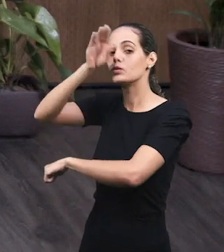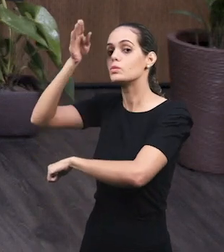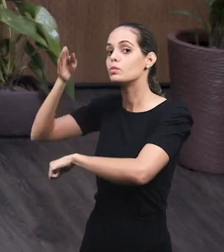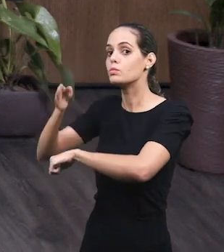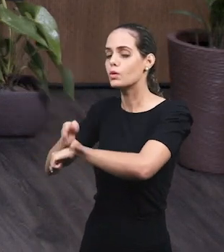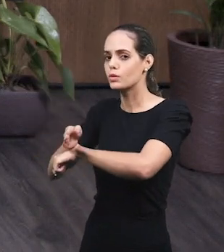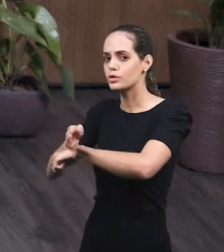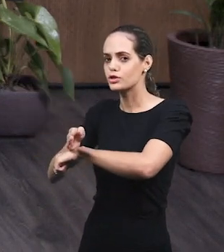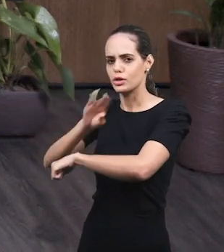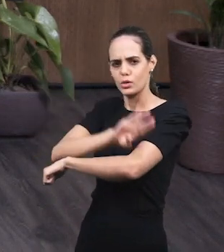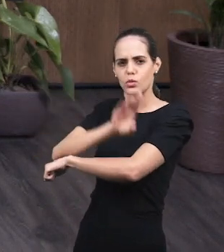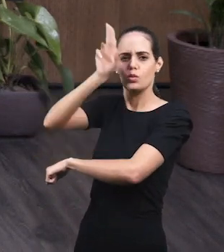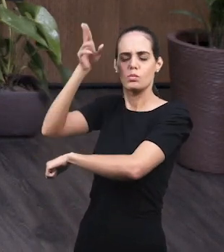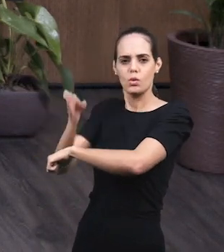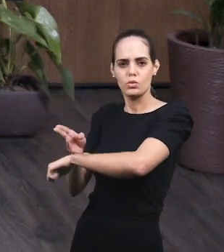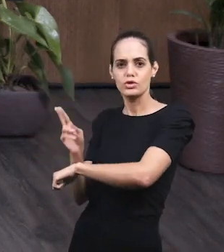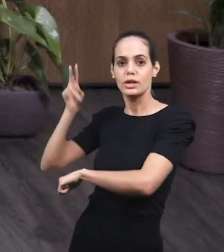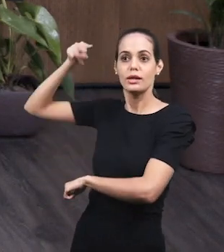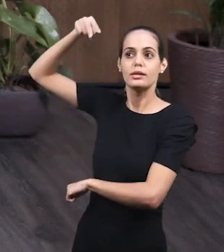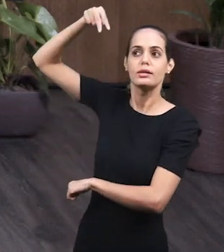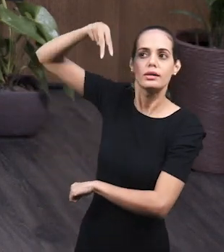Tabor.